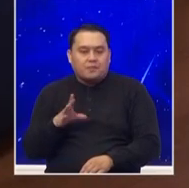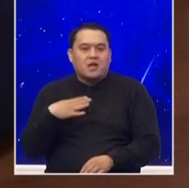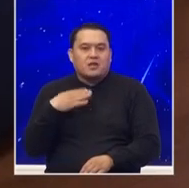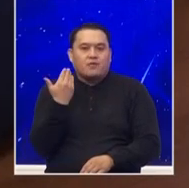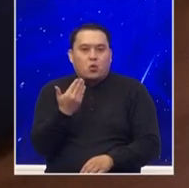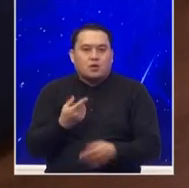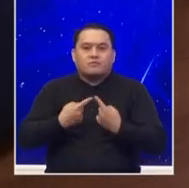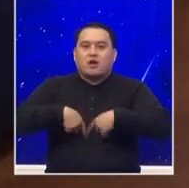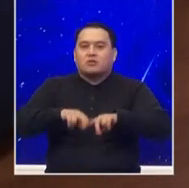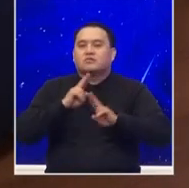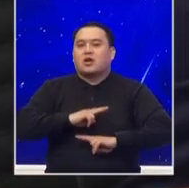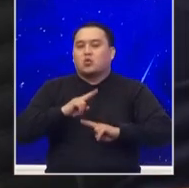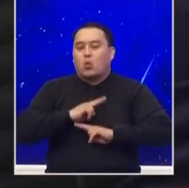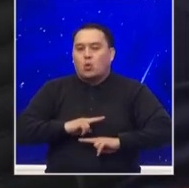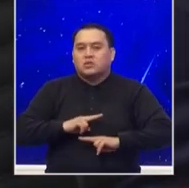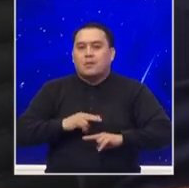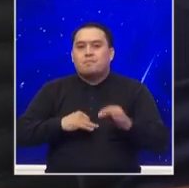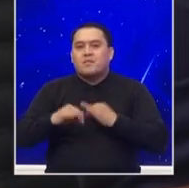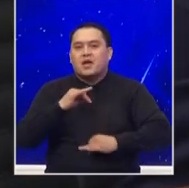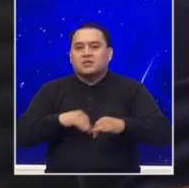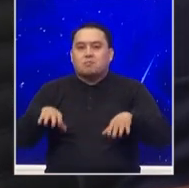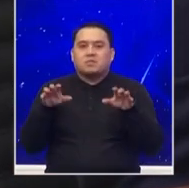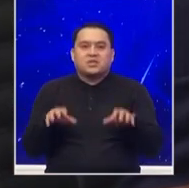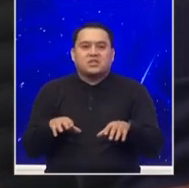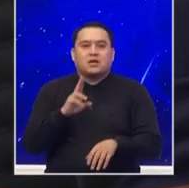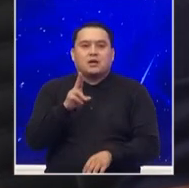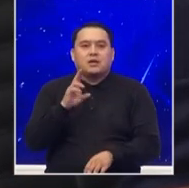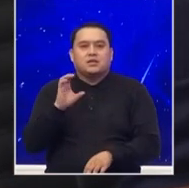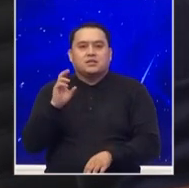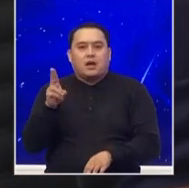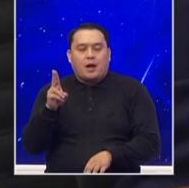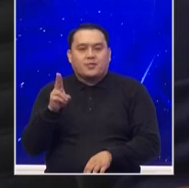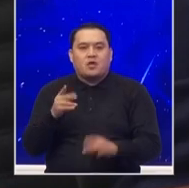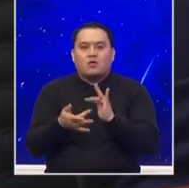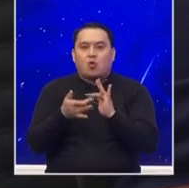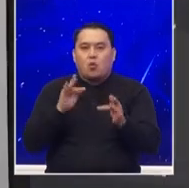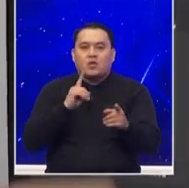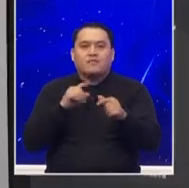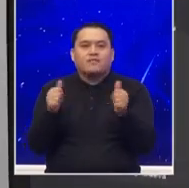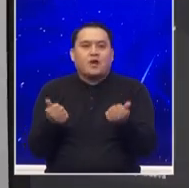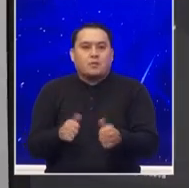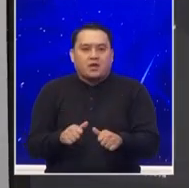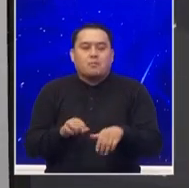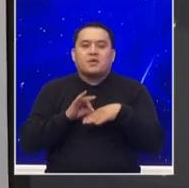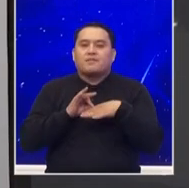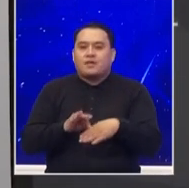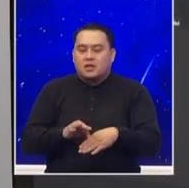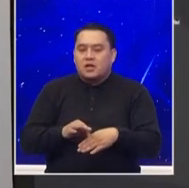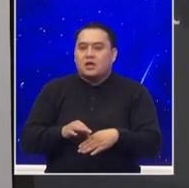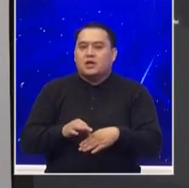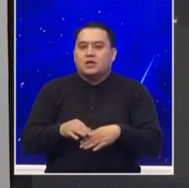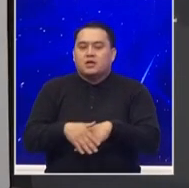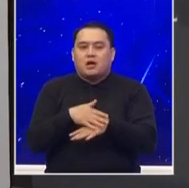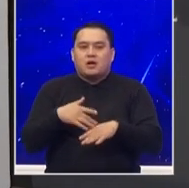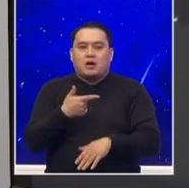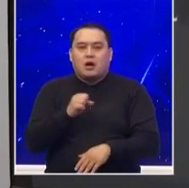пандемии организованная сотрудниками УЧС беседа с председателями КСК состоялась в онлайн-формате, в которой приняли участие жилищная инспекция